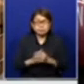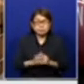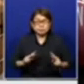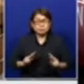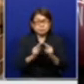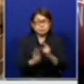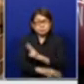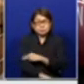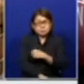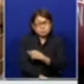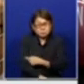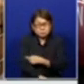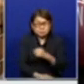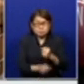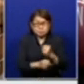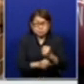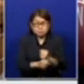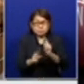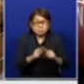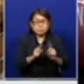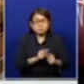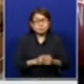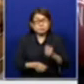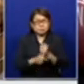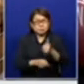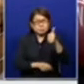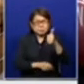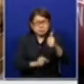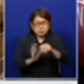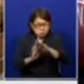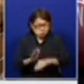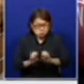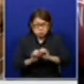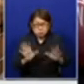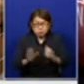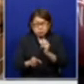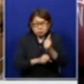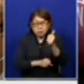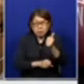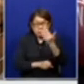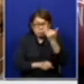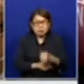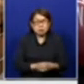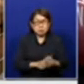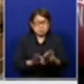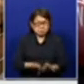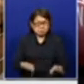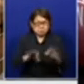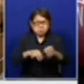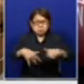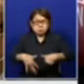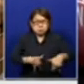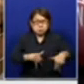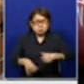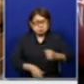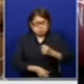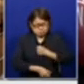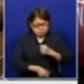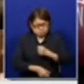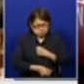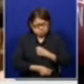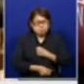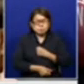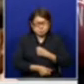ารณสุขการทำงานของสาธารณสุขที่ประสบความสำเร็จนั้นเนื่องจากพี่น้องประชาชนเสียสละร่วมมือเร